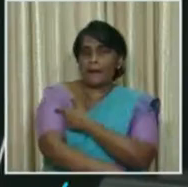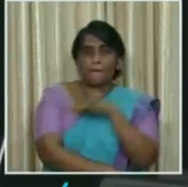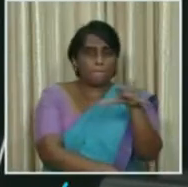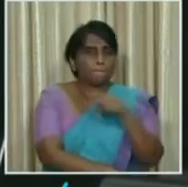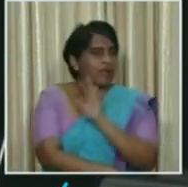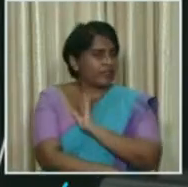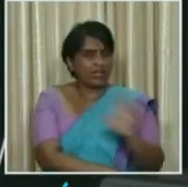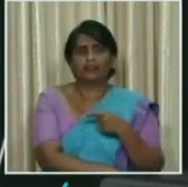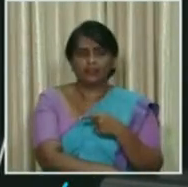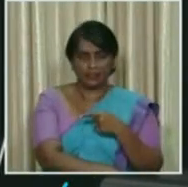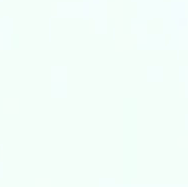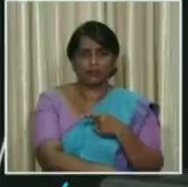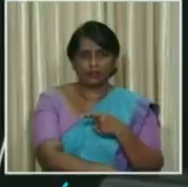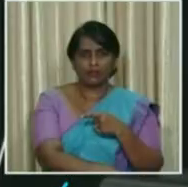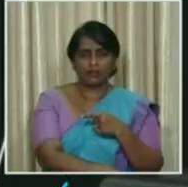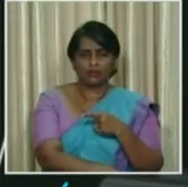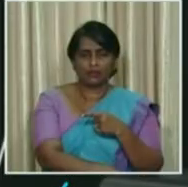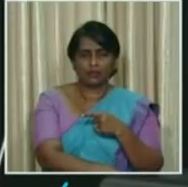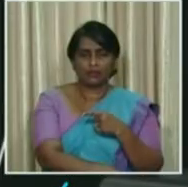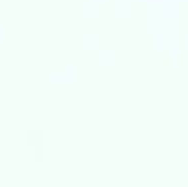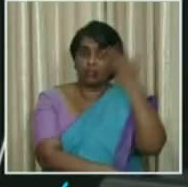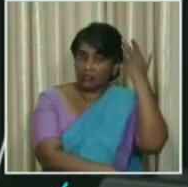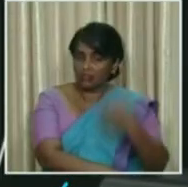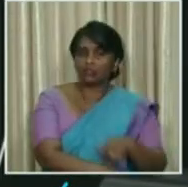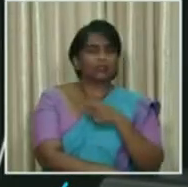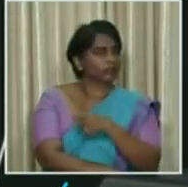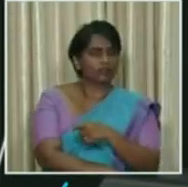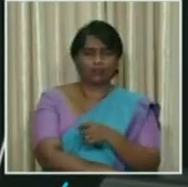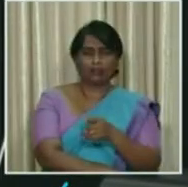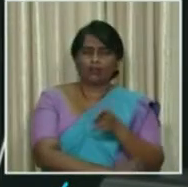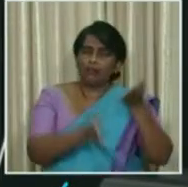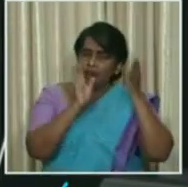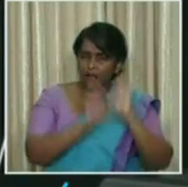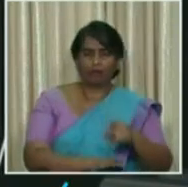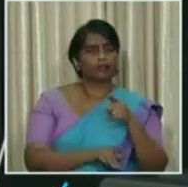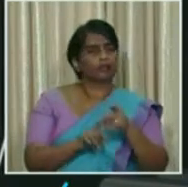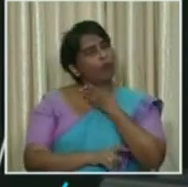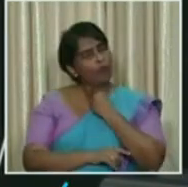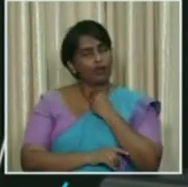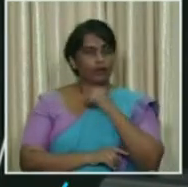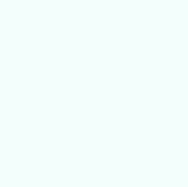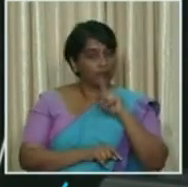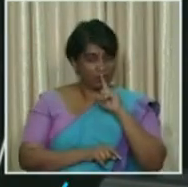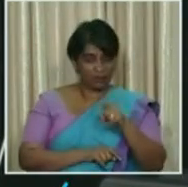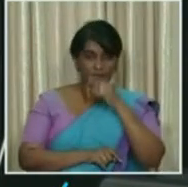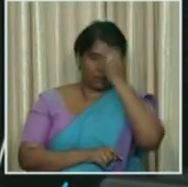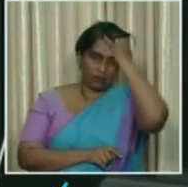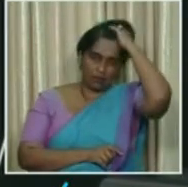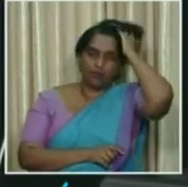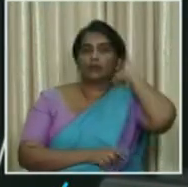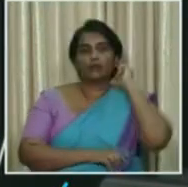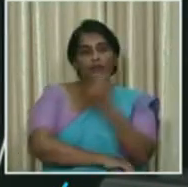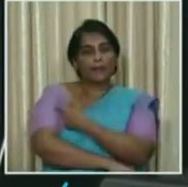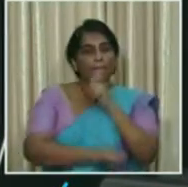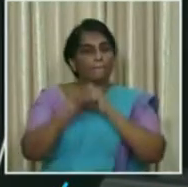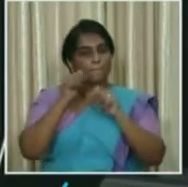කරන්නේ පළවෙනියේ ඒ නිසා ඒක ළමයේ එතනින් නැති උනායි කියනක අවසාන වශයෙන් තාමත්ම සාවද්‍ය කරුණා ඒ වගේම තිබ්බ නිර්වින්දන